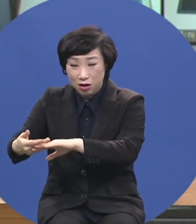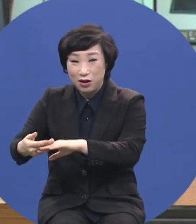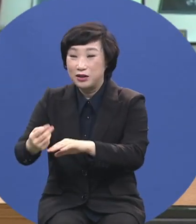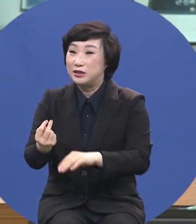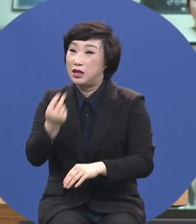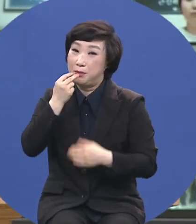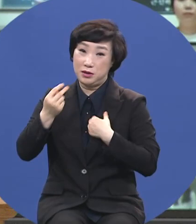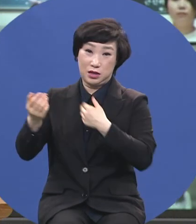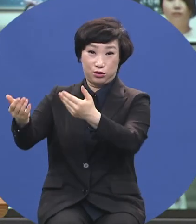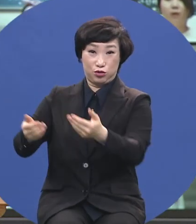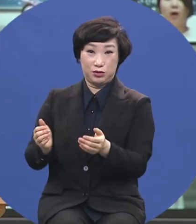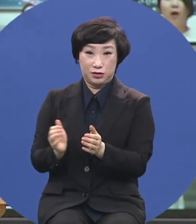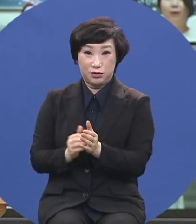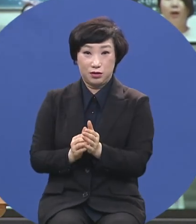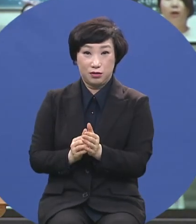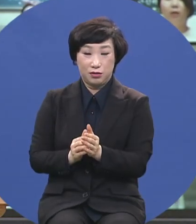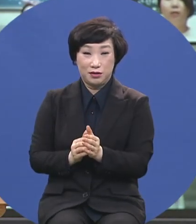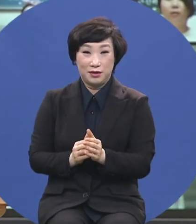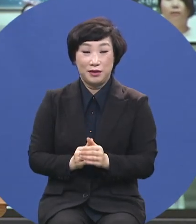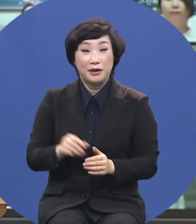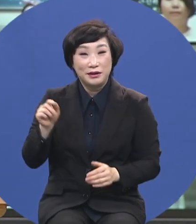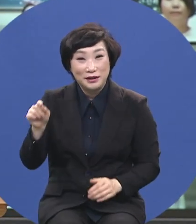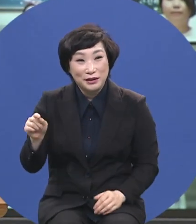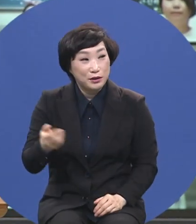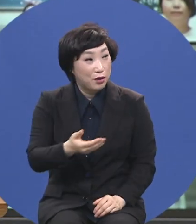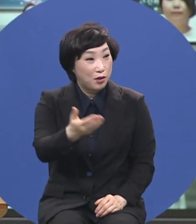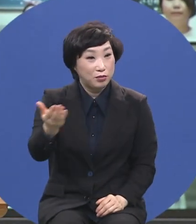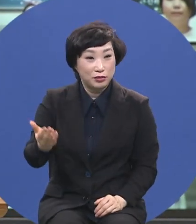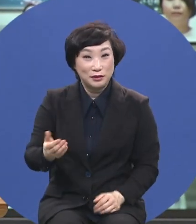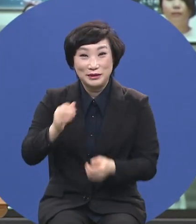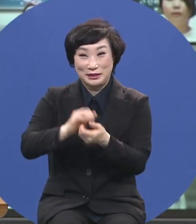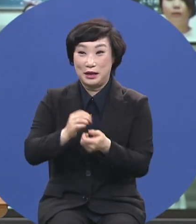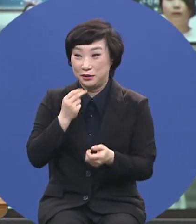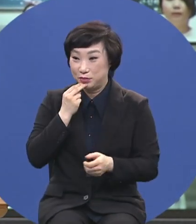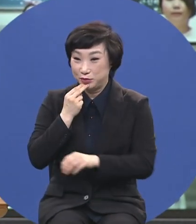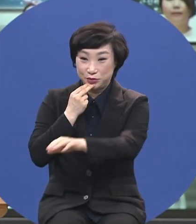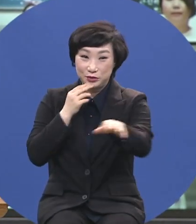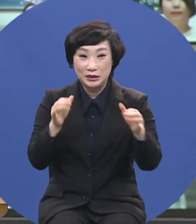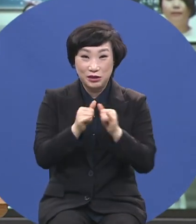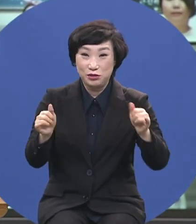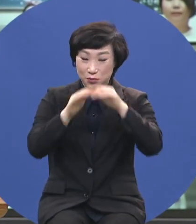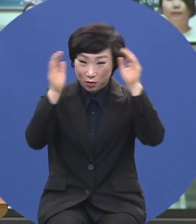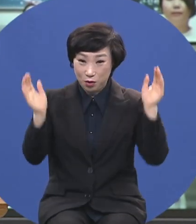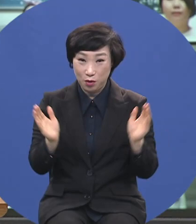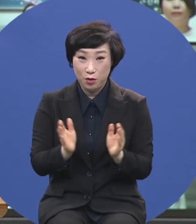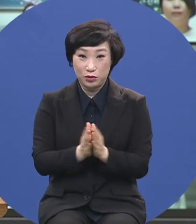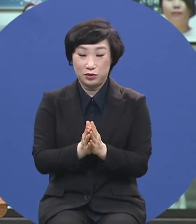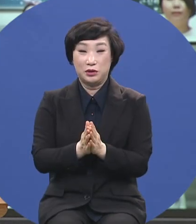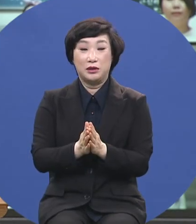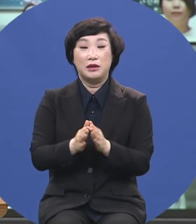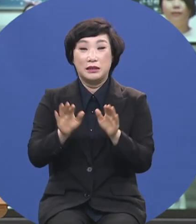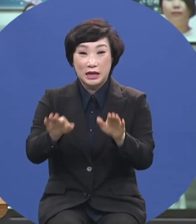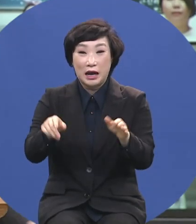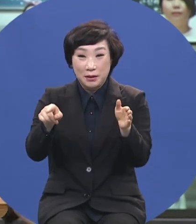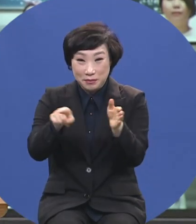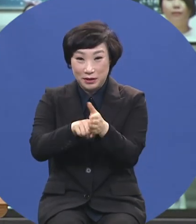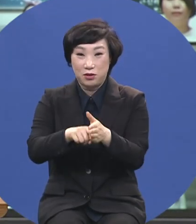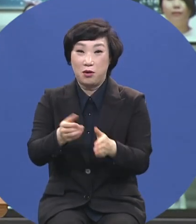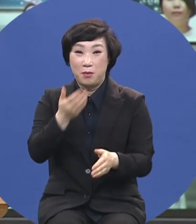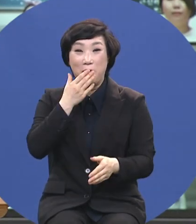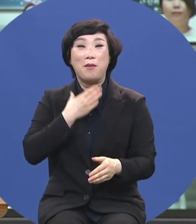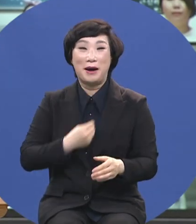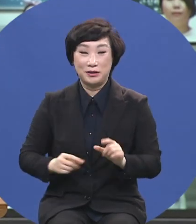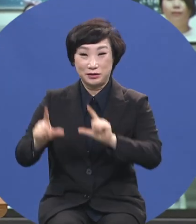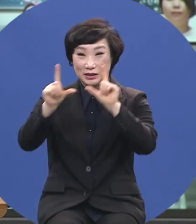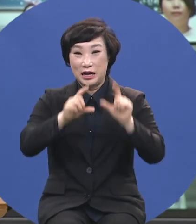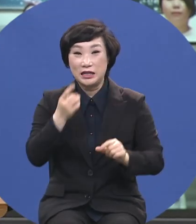생명을 주셨으니, 이건 제한 없이 인류가 다 믿고 먹고 마시고